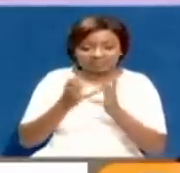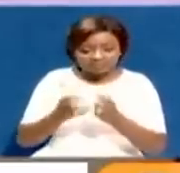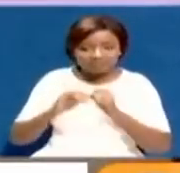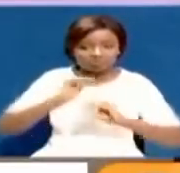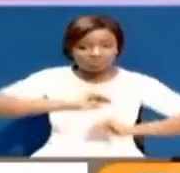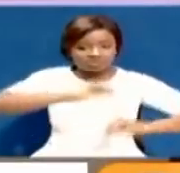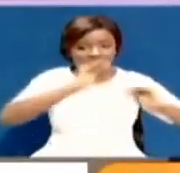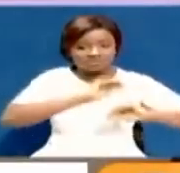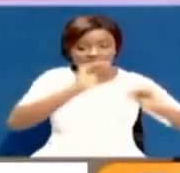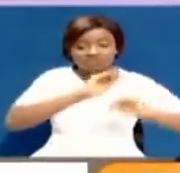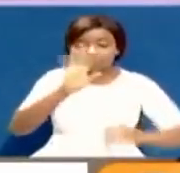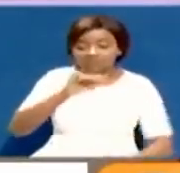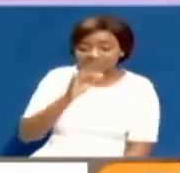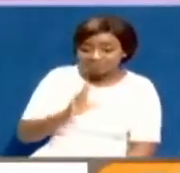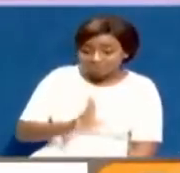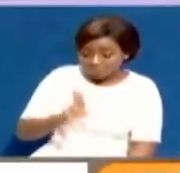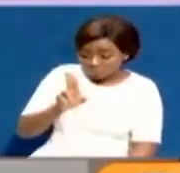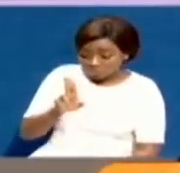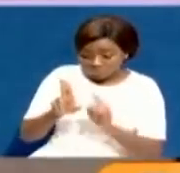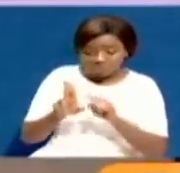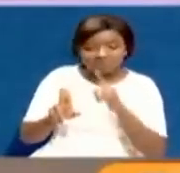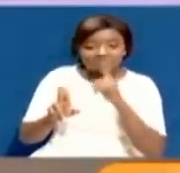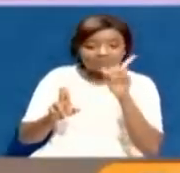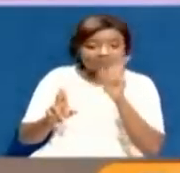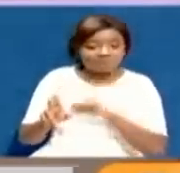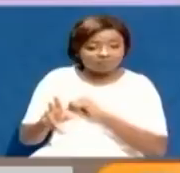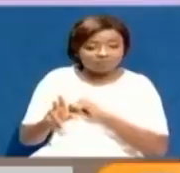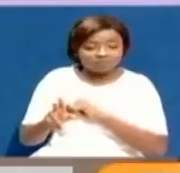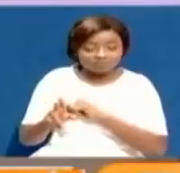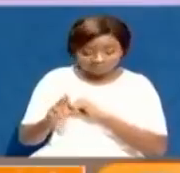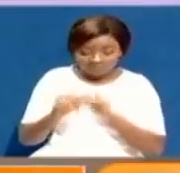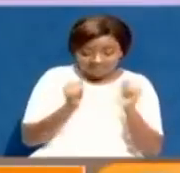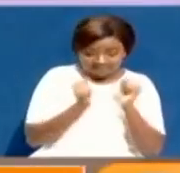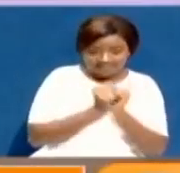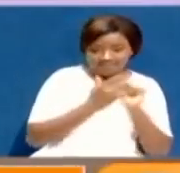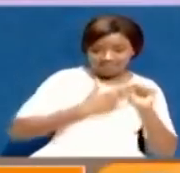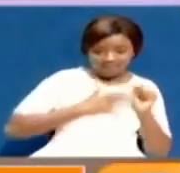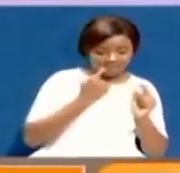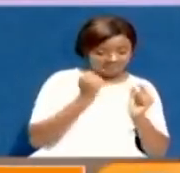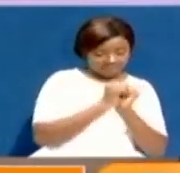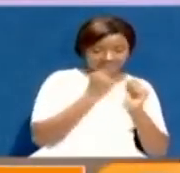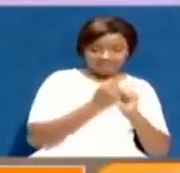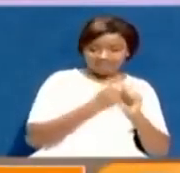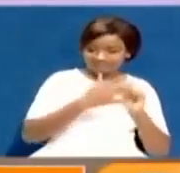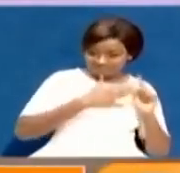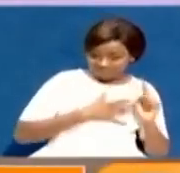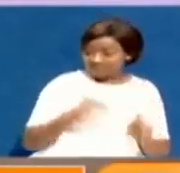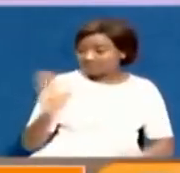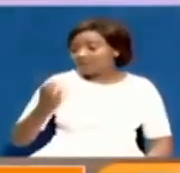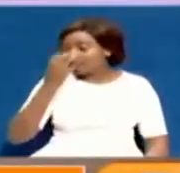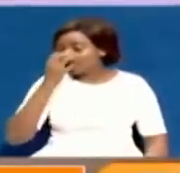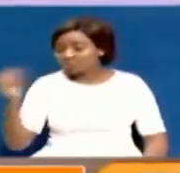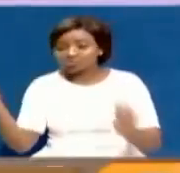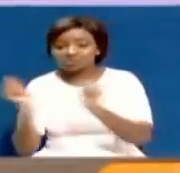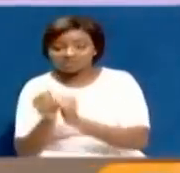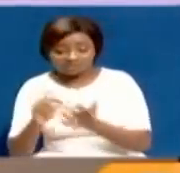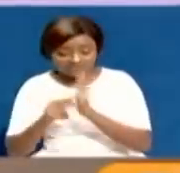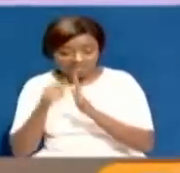mwenyewe ndio alitupanga. Akasema yake 10 na 10 ya nani? Tugari zuko kwa hiyo